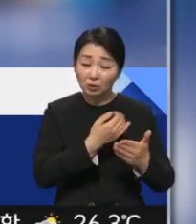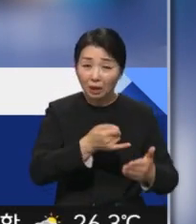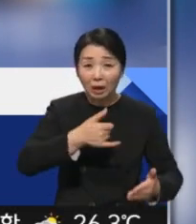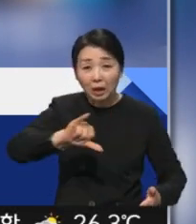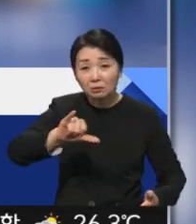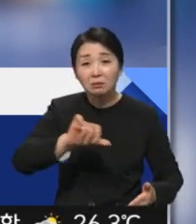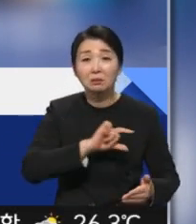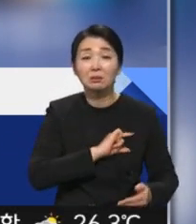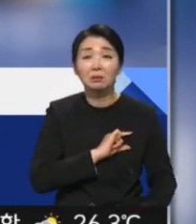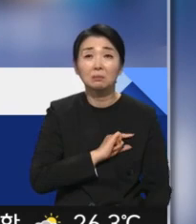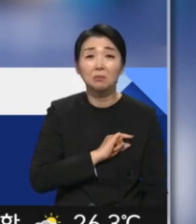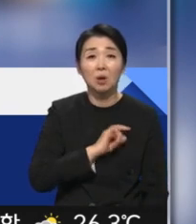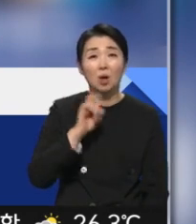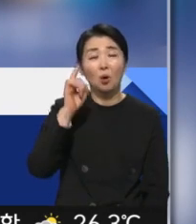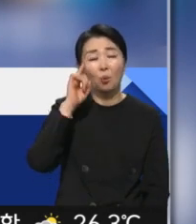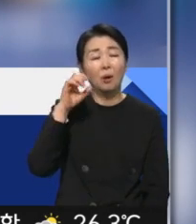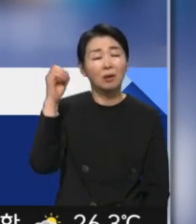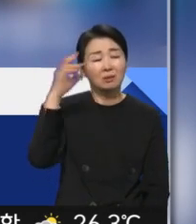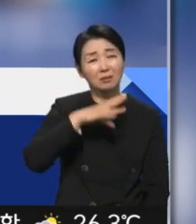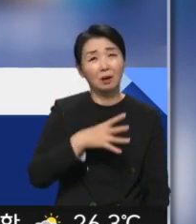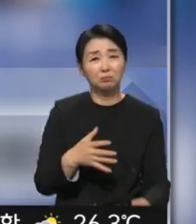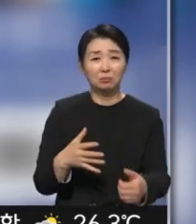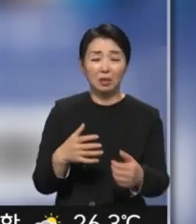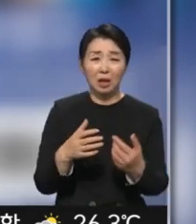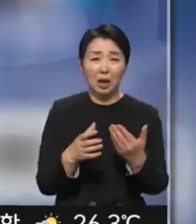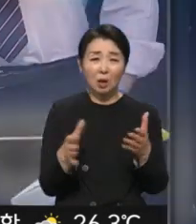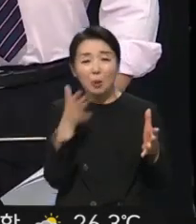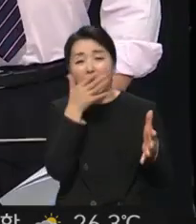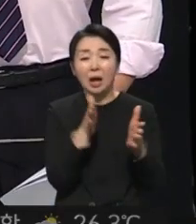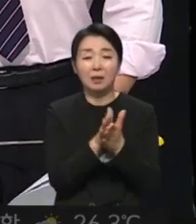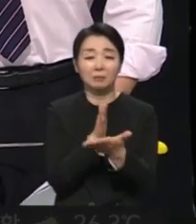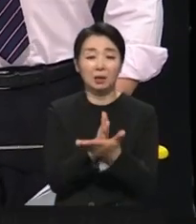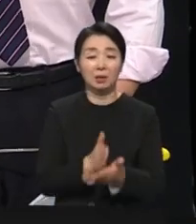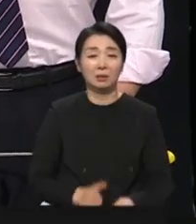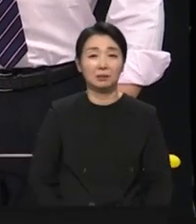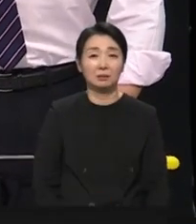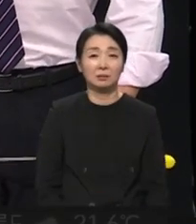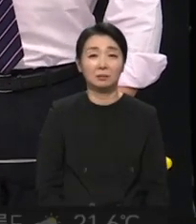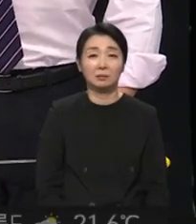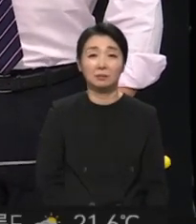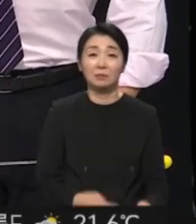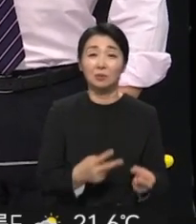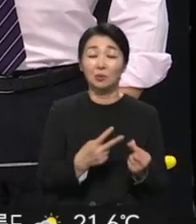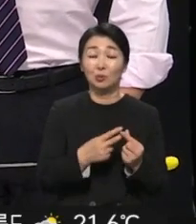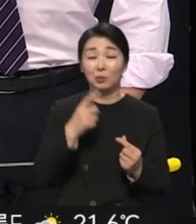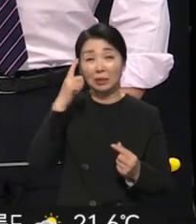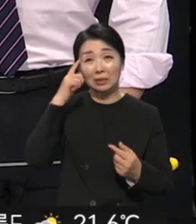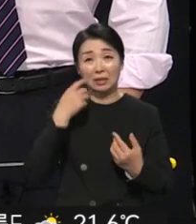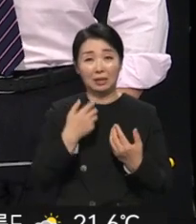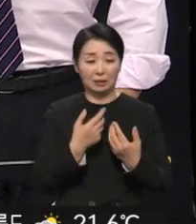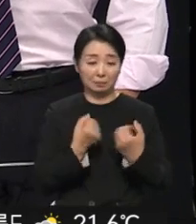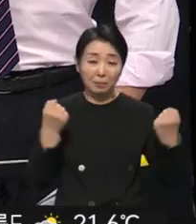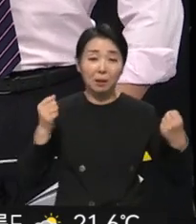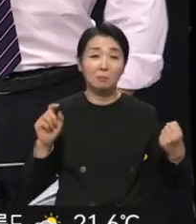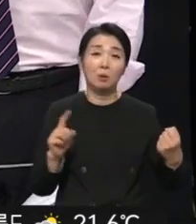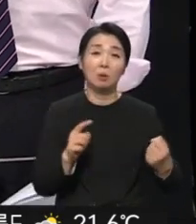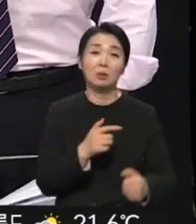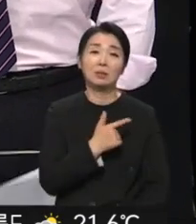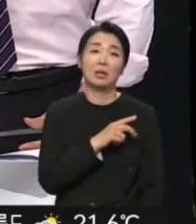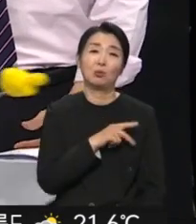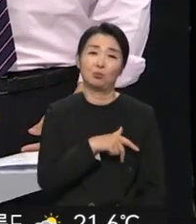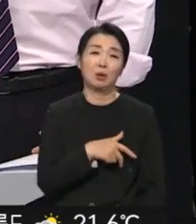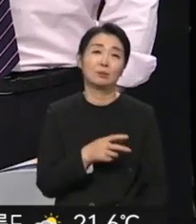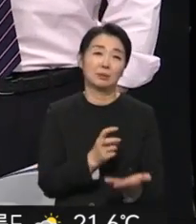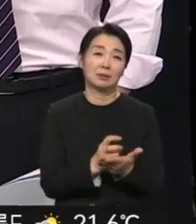그래서 이것도 그냥 내도해서는 안 된다. 두 번째로 의견이 갈린 사안은 대의원제인데요.